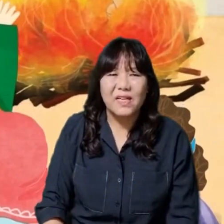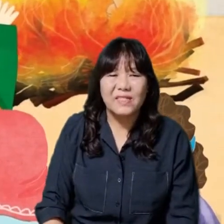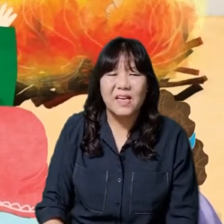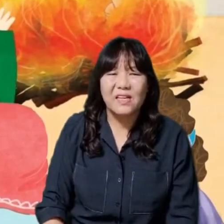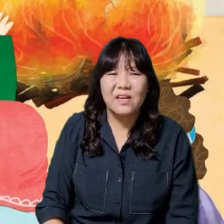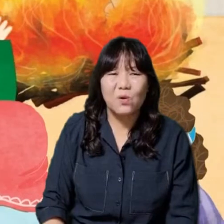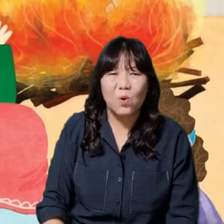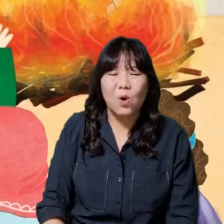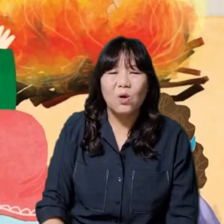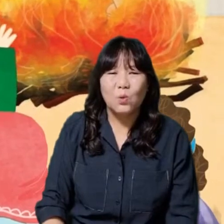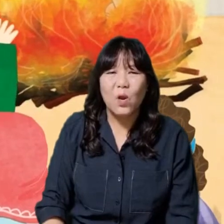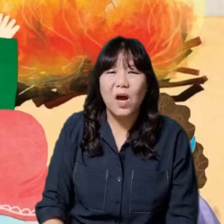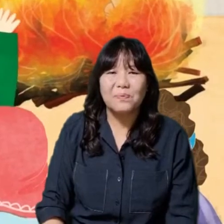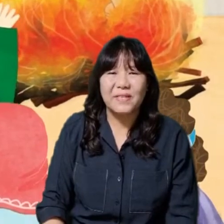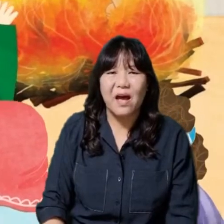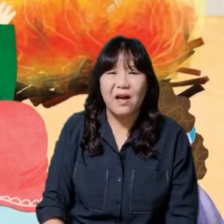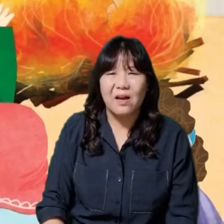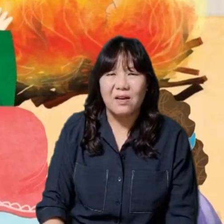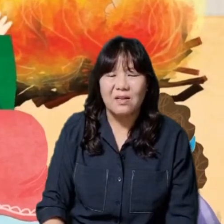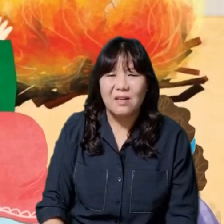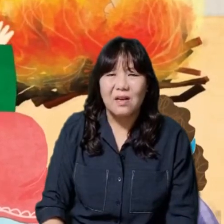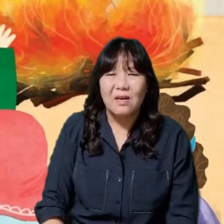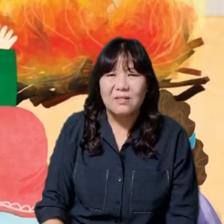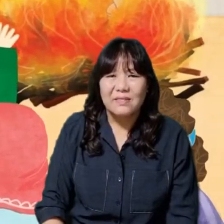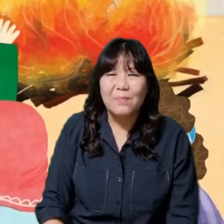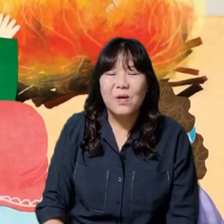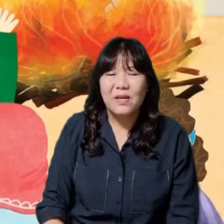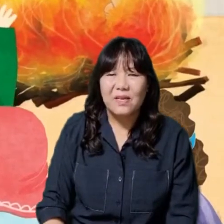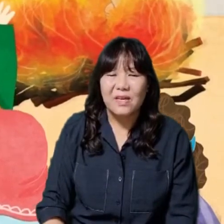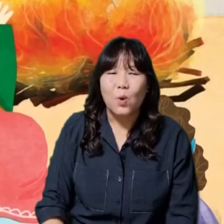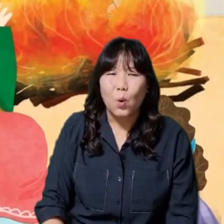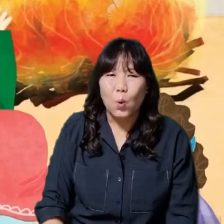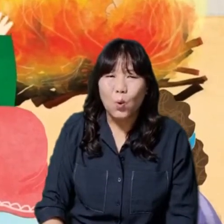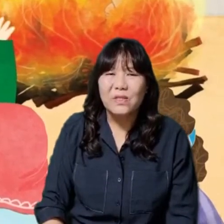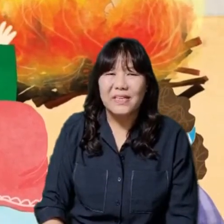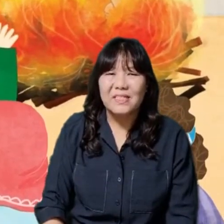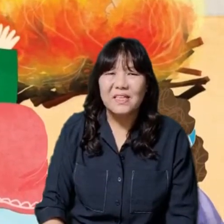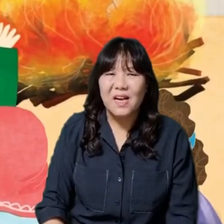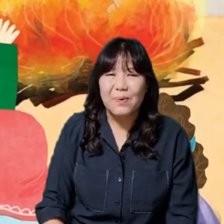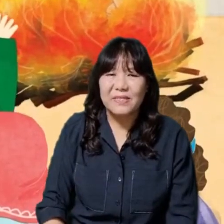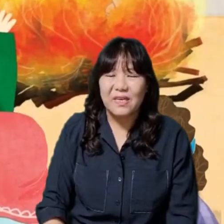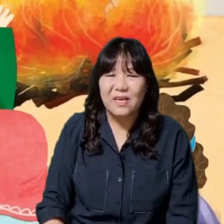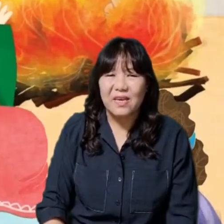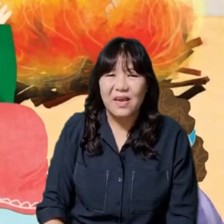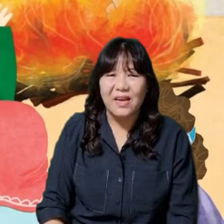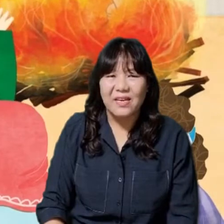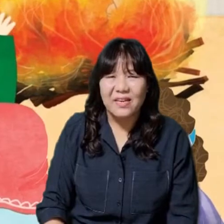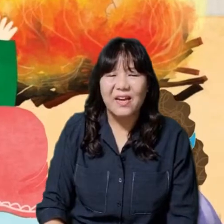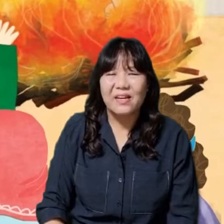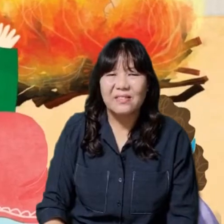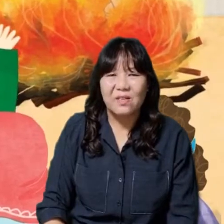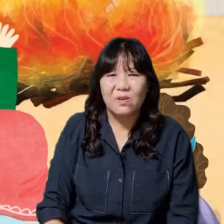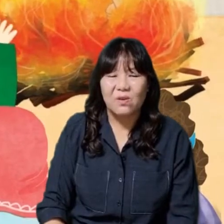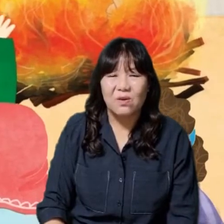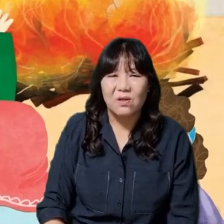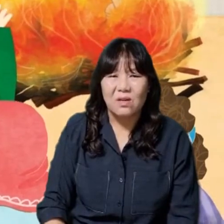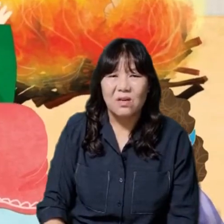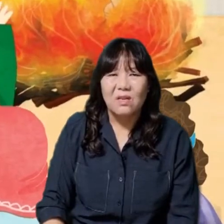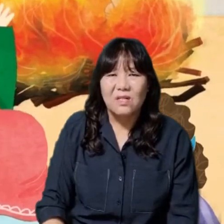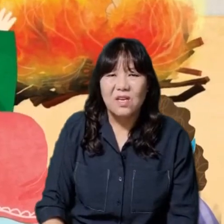우리 다시 하나님께로 돌아갑시다. 사무엘이 온 이스라엘 백성에게